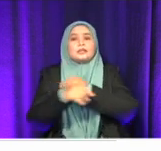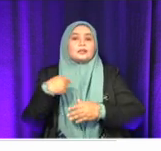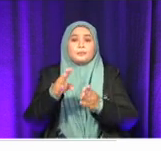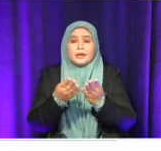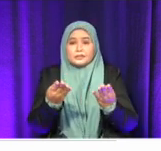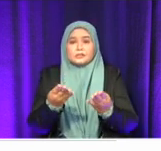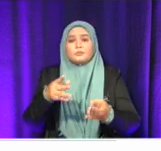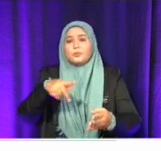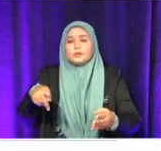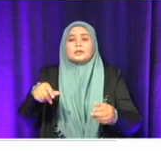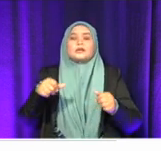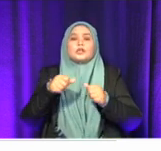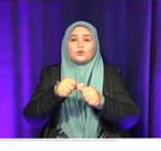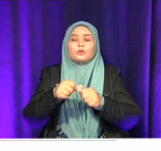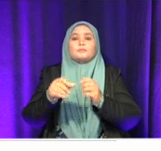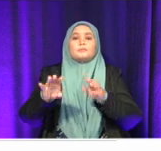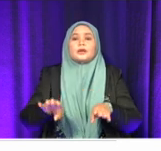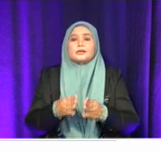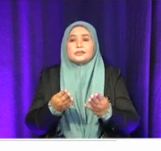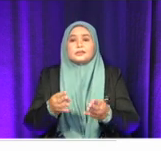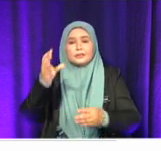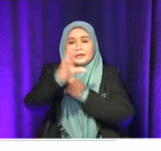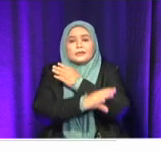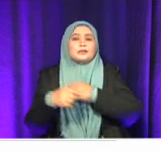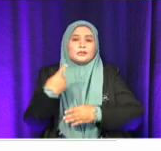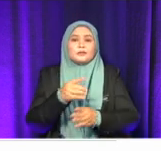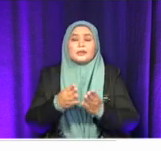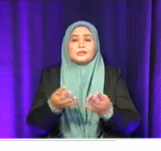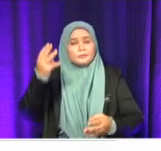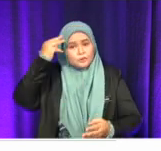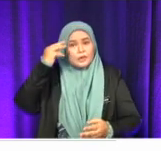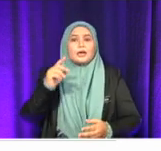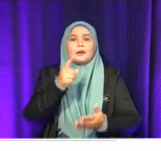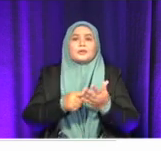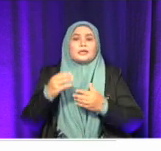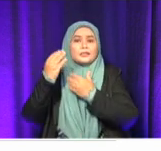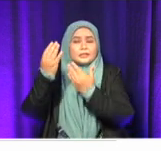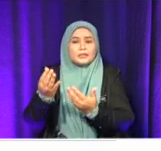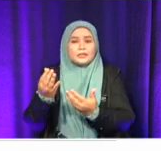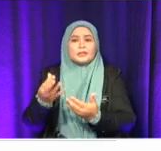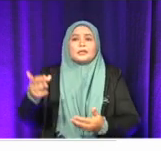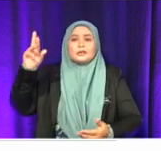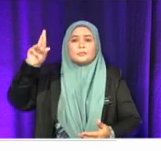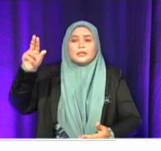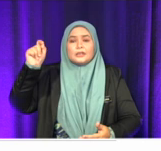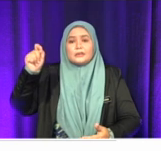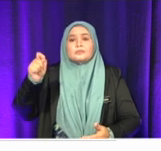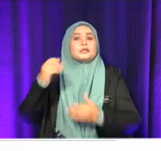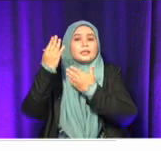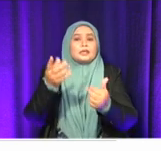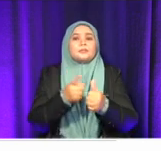Melayu oke apa yang dicadangkan adalah Rah cadangan tambahan yang pertama